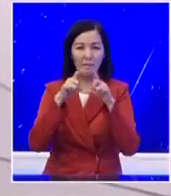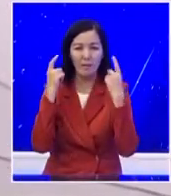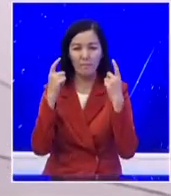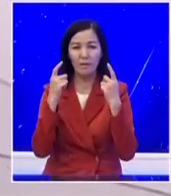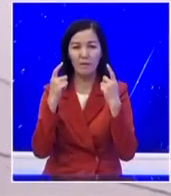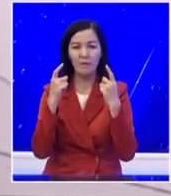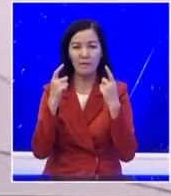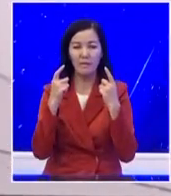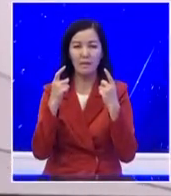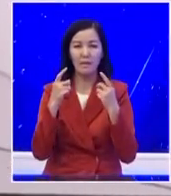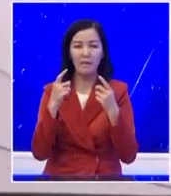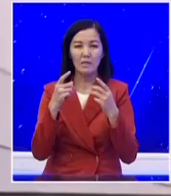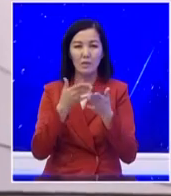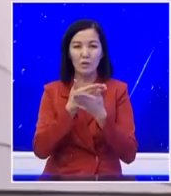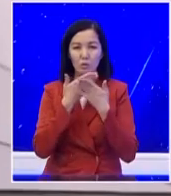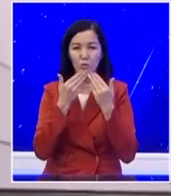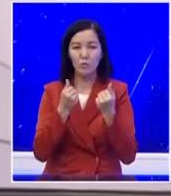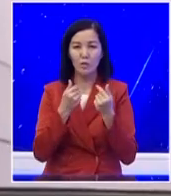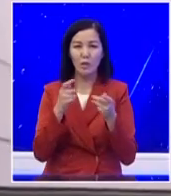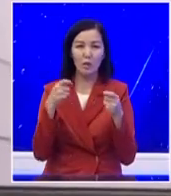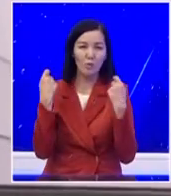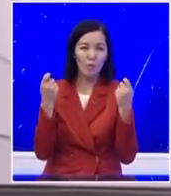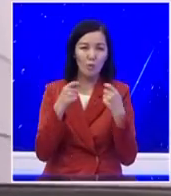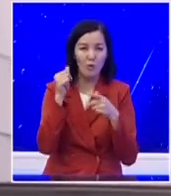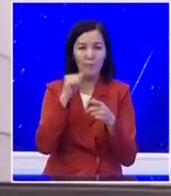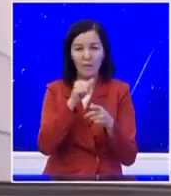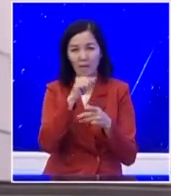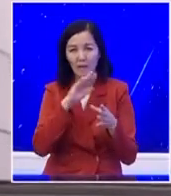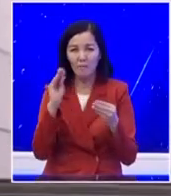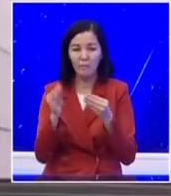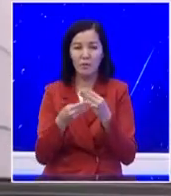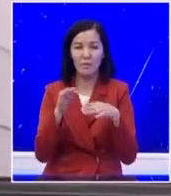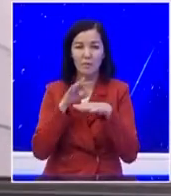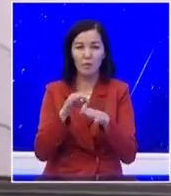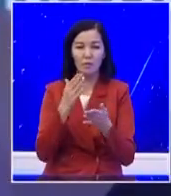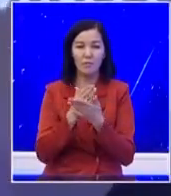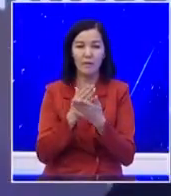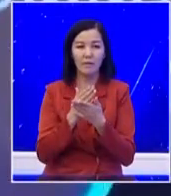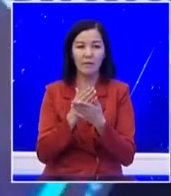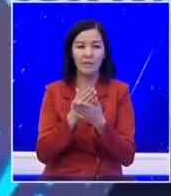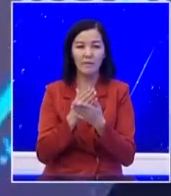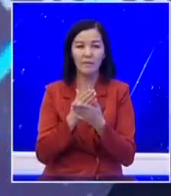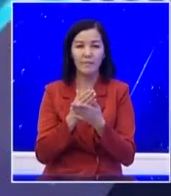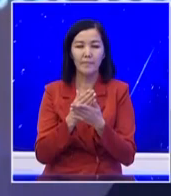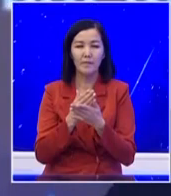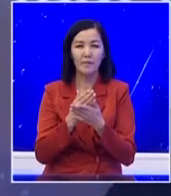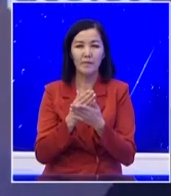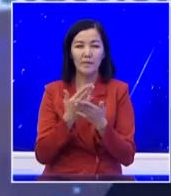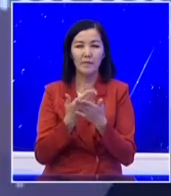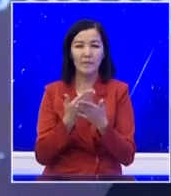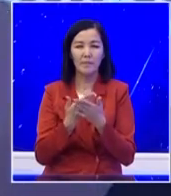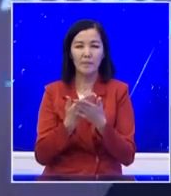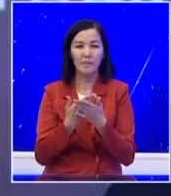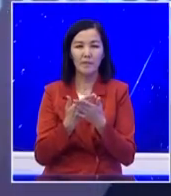әлде ұятсынайтындар да жоқ емес. Мысалға келтіретін болсақ, амбарларға тығылып той жасау,